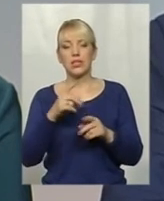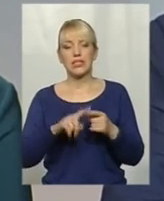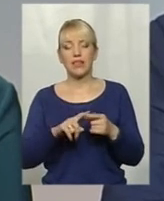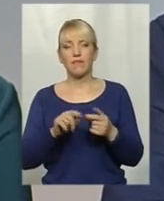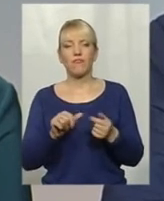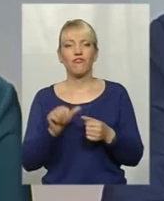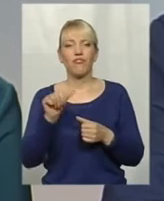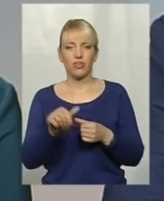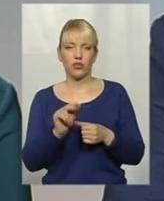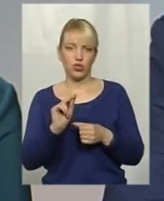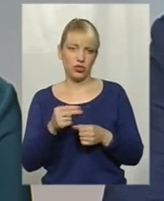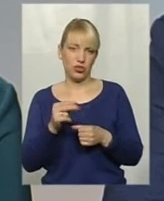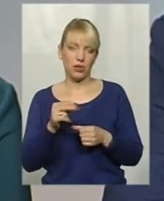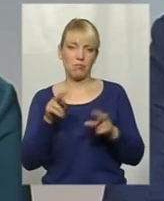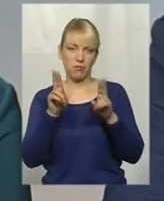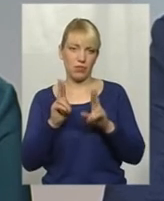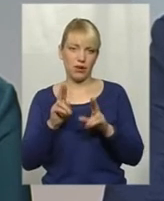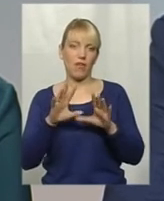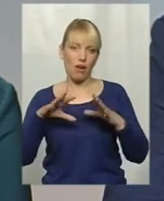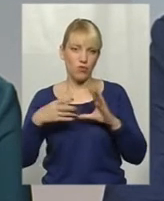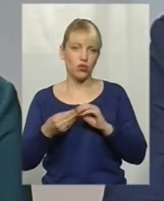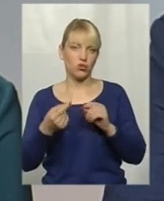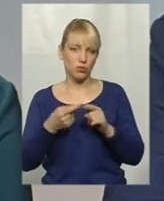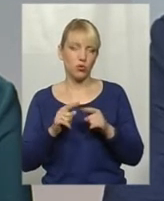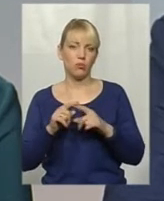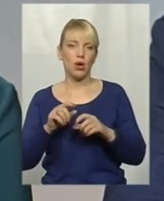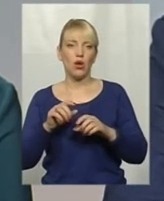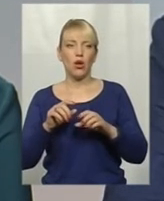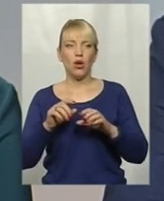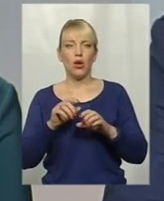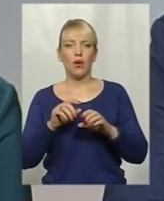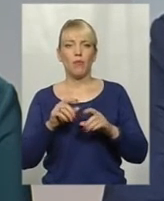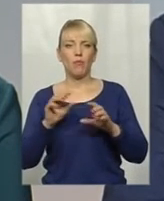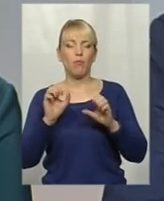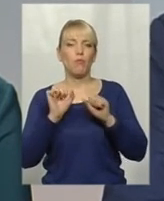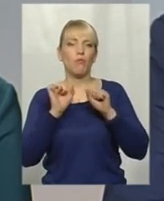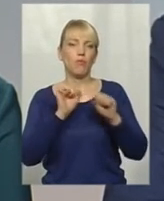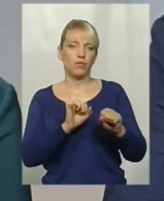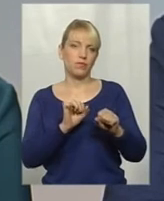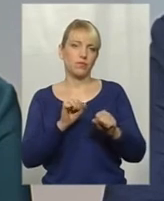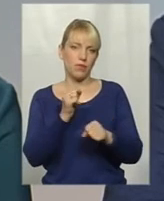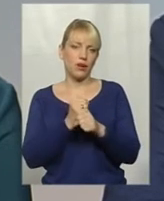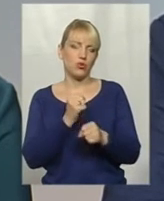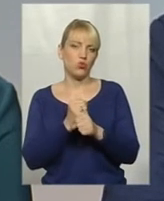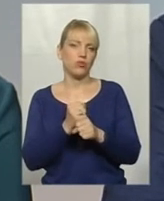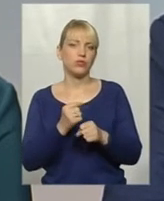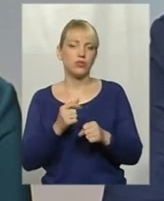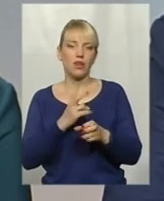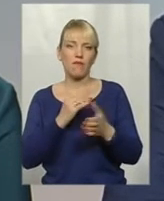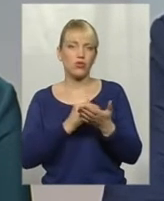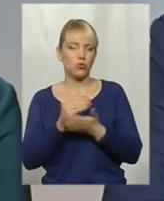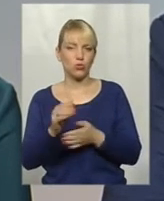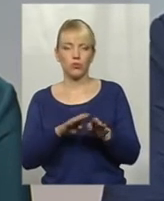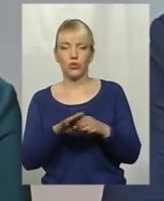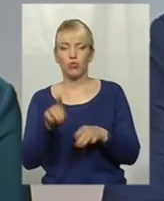виключення, ніж правило. В цілому адвокатура області працює на високому рівні, люди задоволені послугами, які надаються,